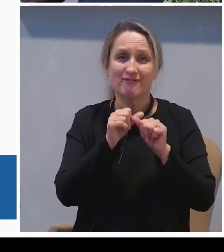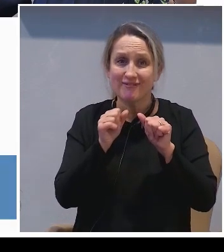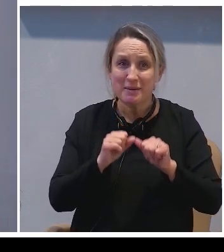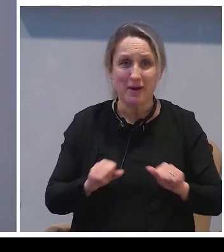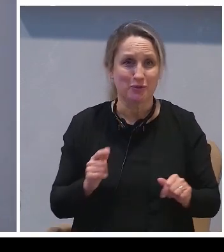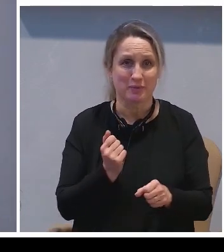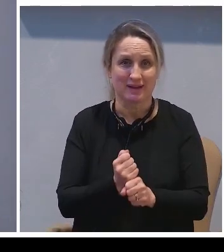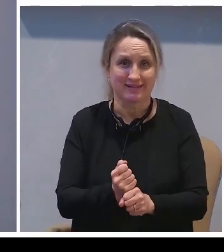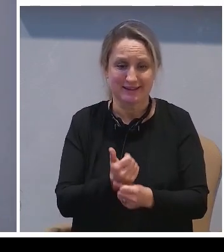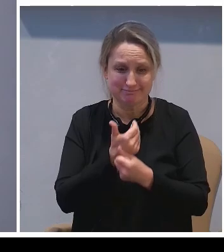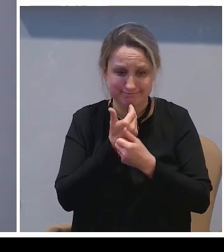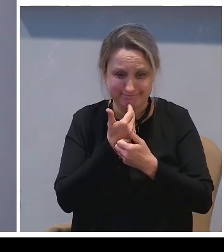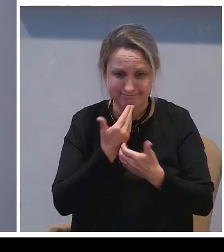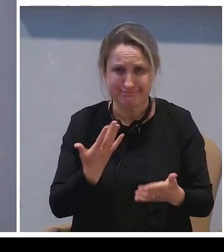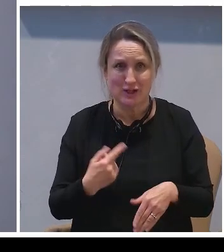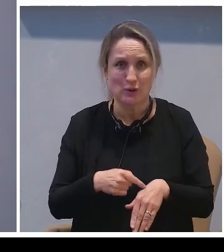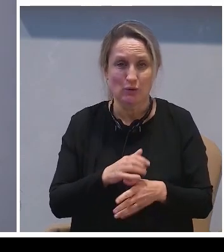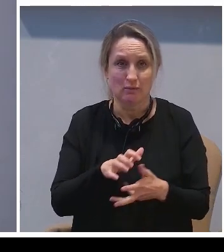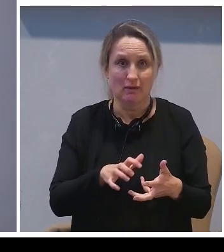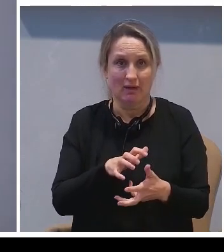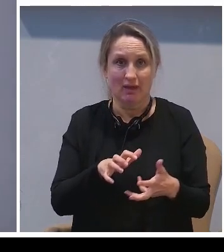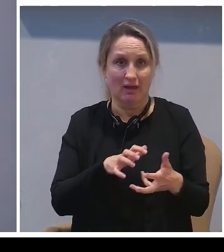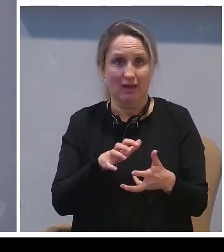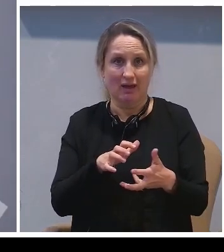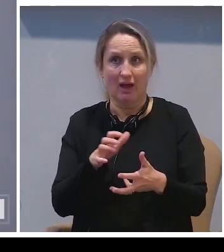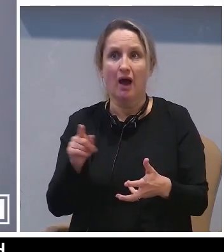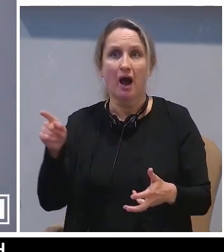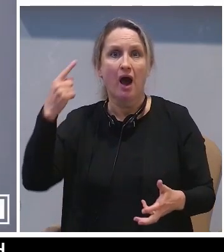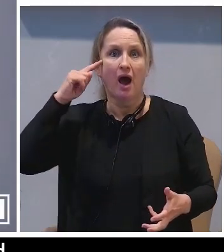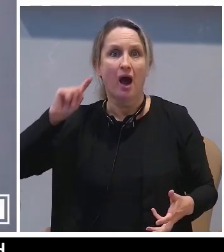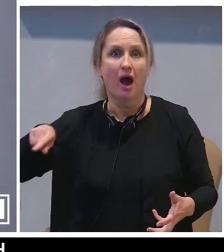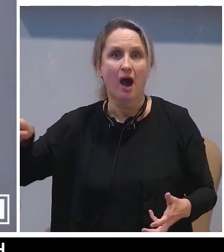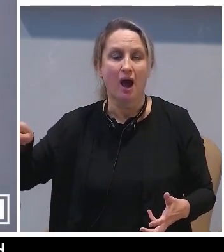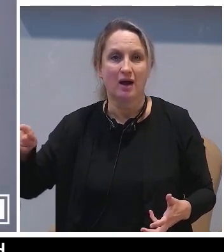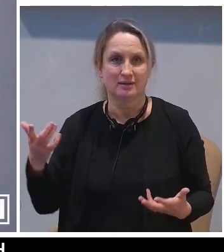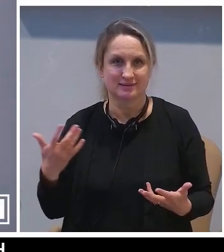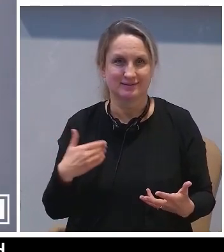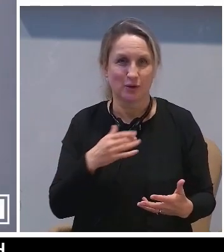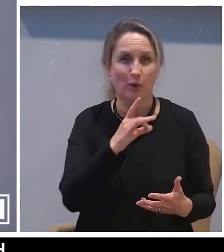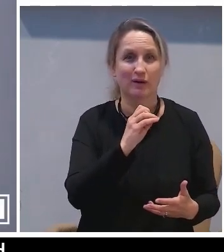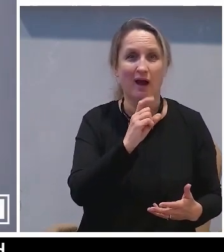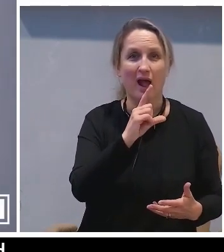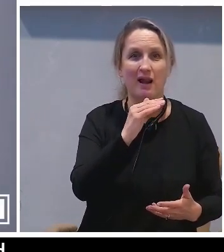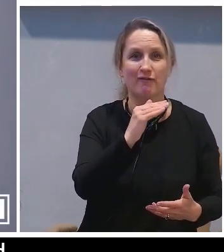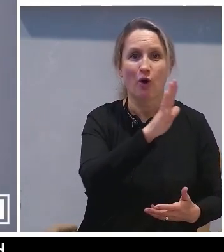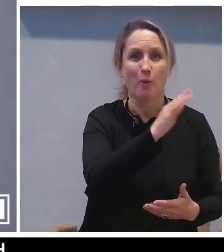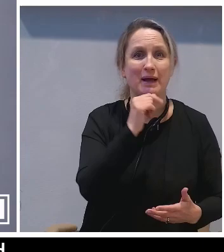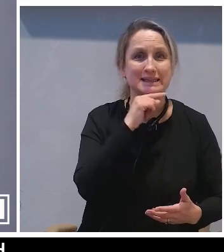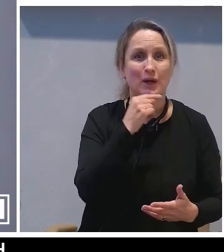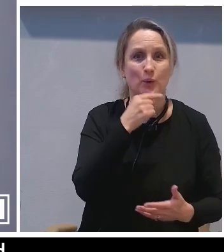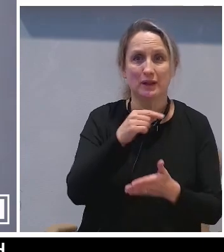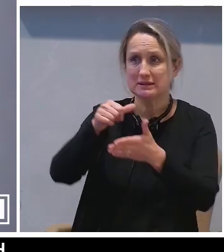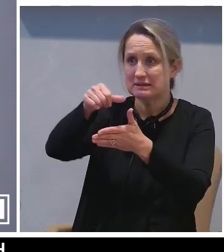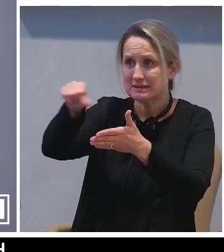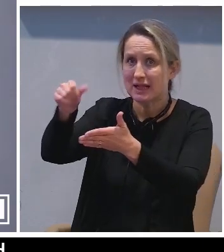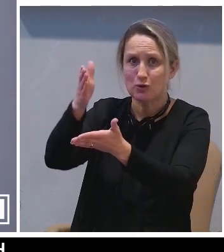a midagi long tegema, period of mis tundub time väga can access it. keeruline, nii nagu ütles We have no Ralfi, power et over hinnasilt this on olemas. situation. Ma tahaks osta, aga ei And saa. as Ralph's